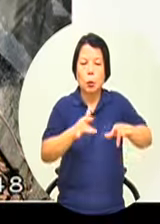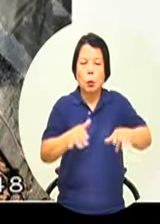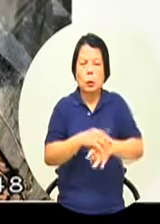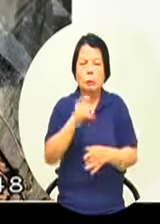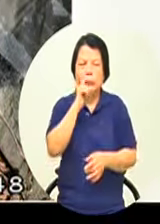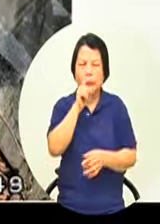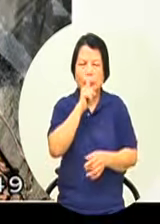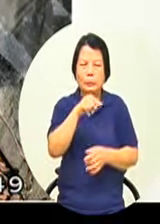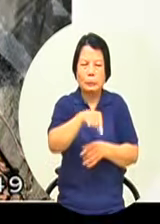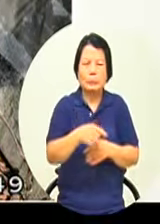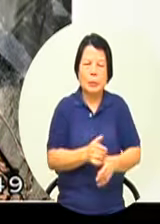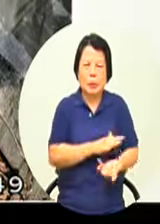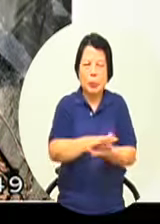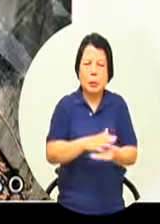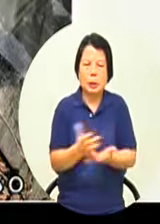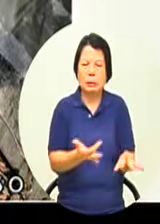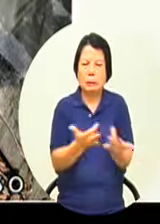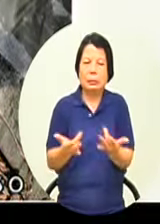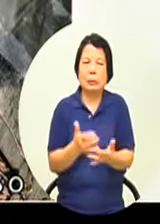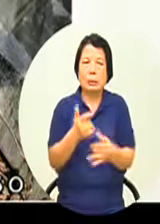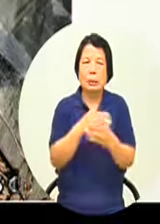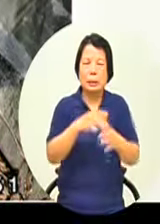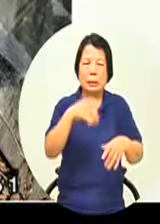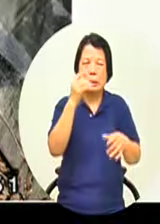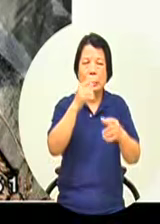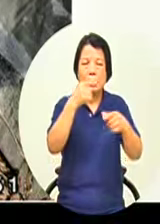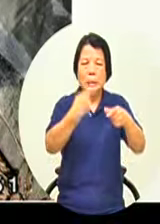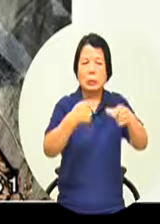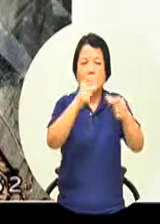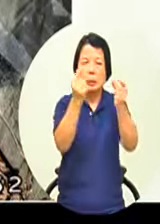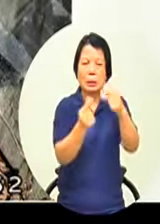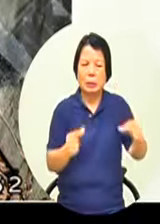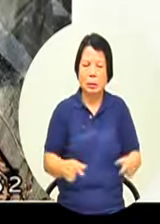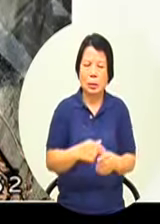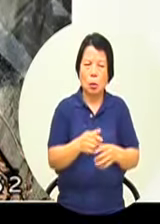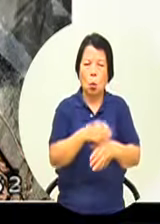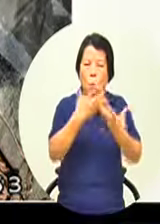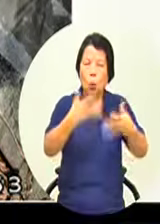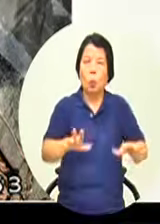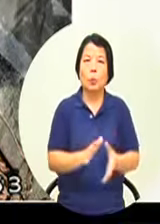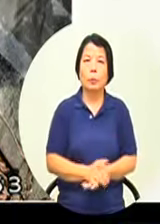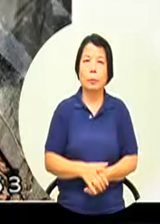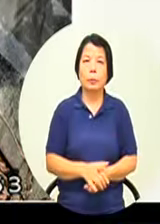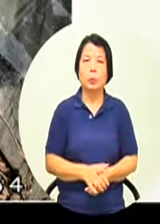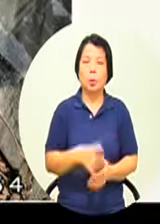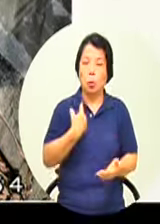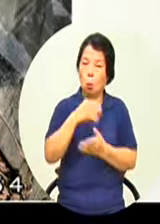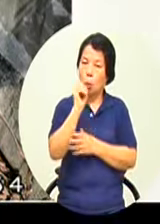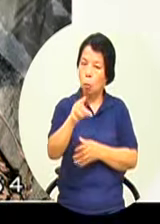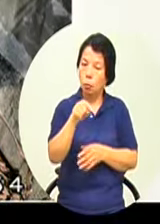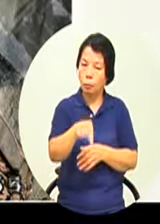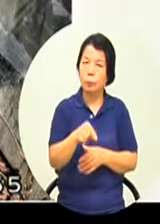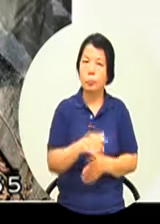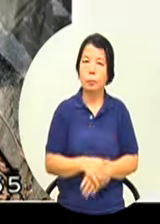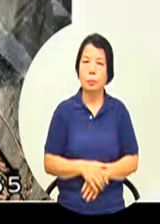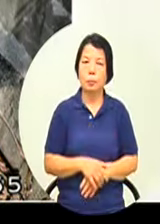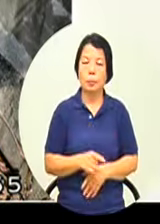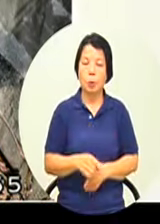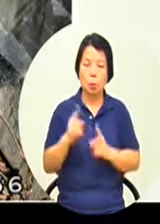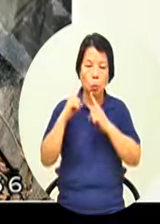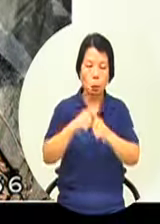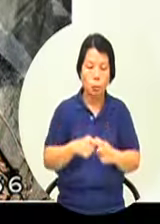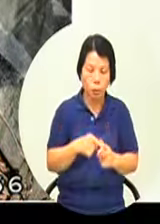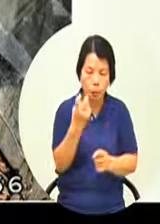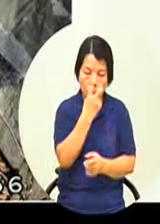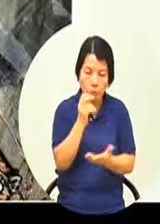个，然后草啊生个规个。我记得那次我有遇到那天局长，我跟你谈过，就是在讲这条沟。后来那天我们有去会